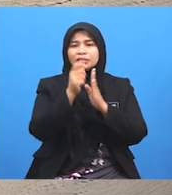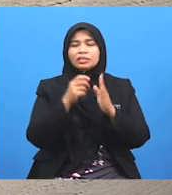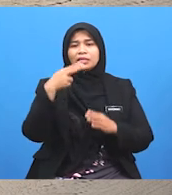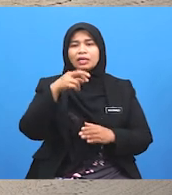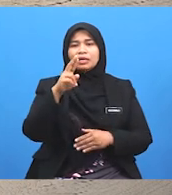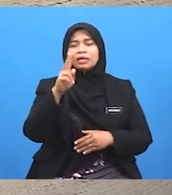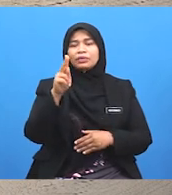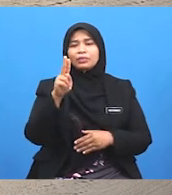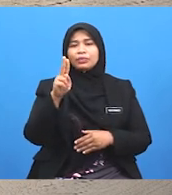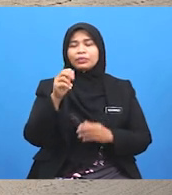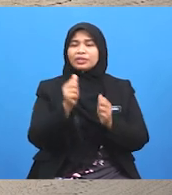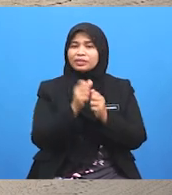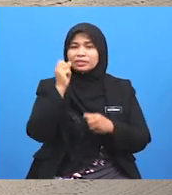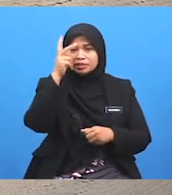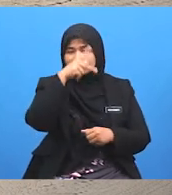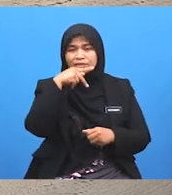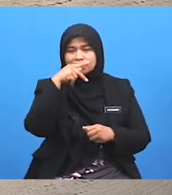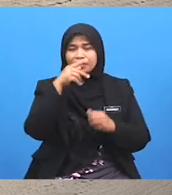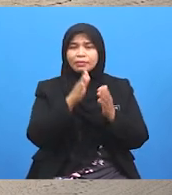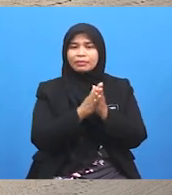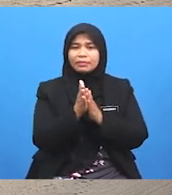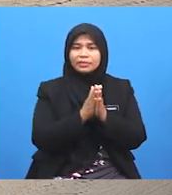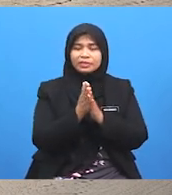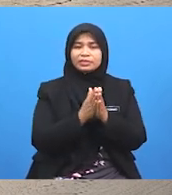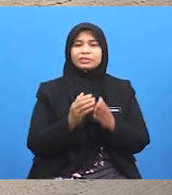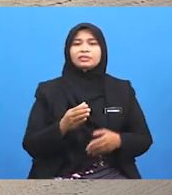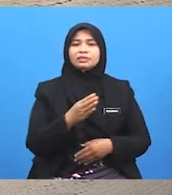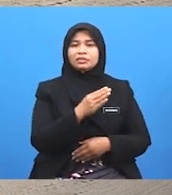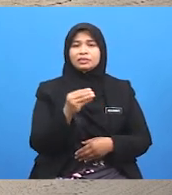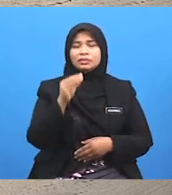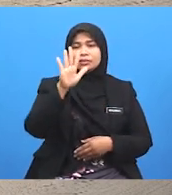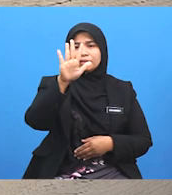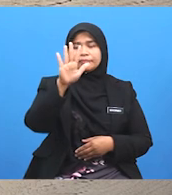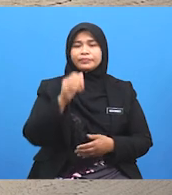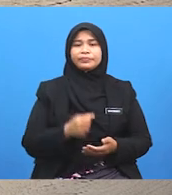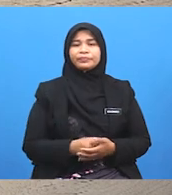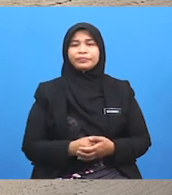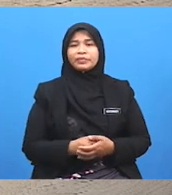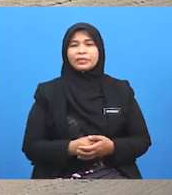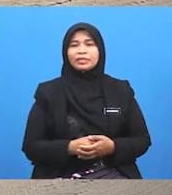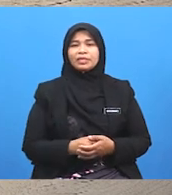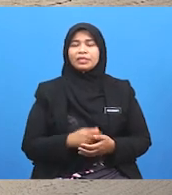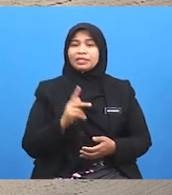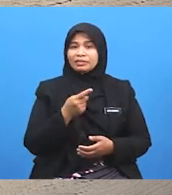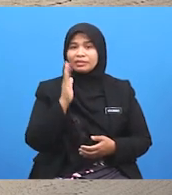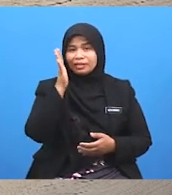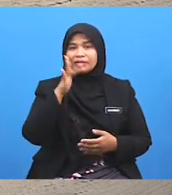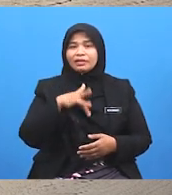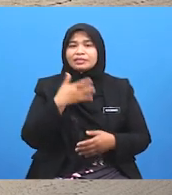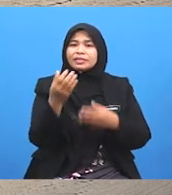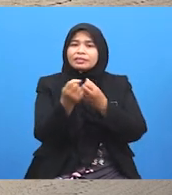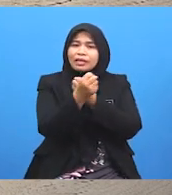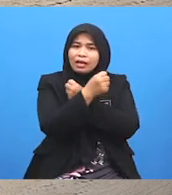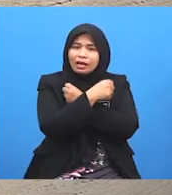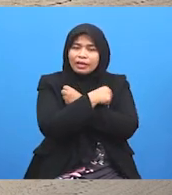dengan sikap kerajinan kita. Dan yang kelima, kita juga akan